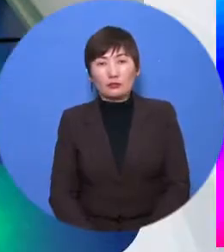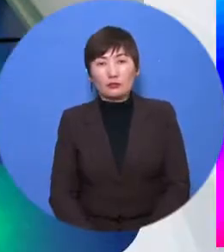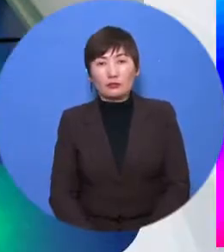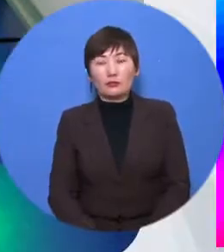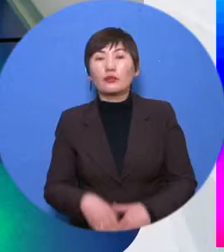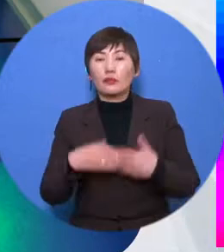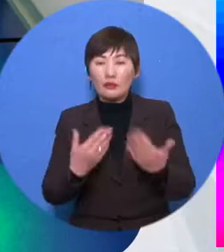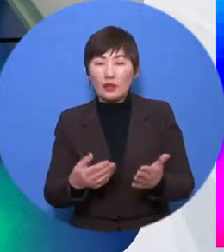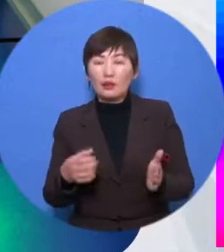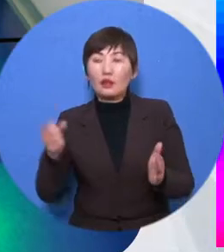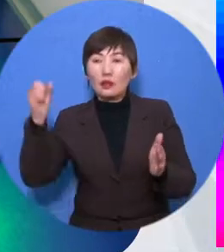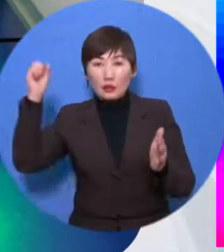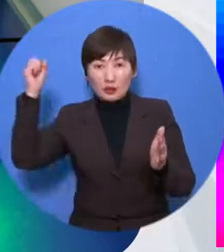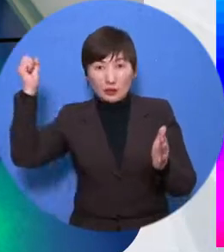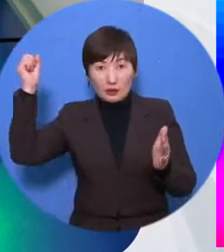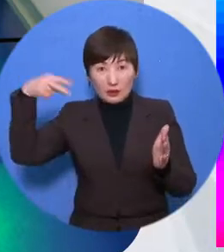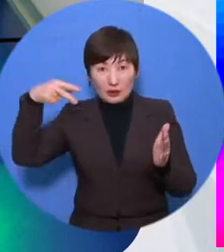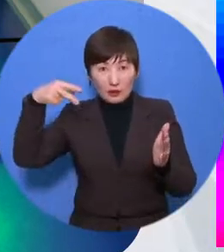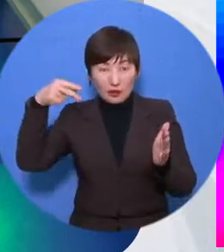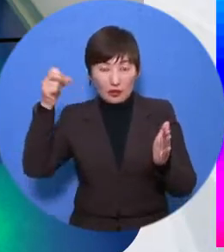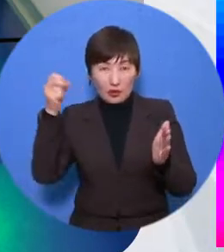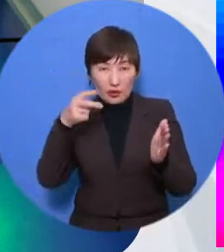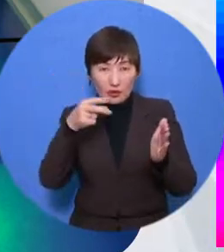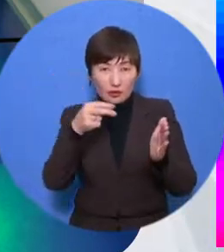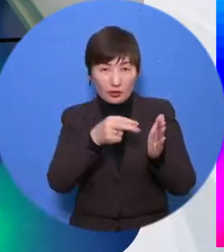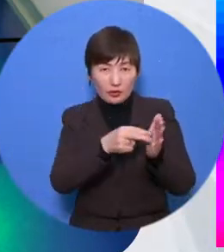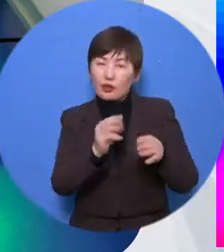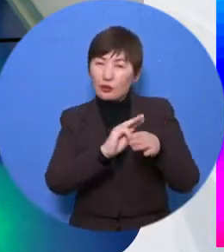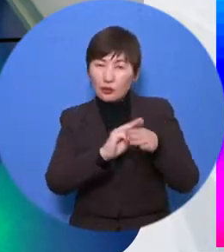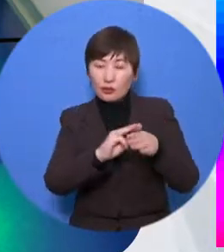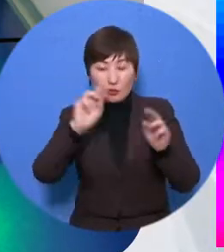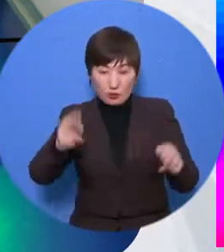Та нар гэрлийн айлтын зүй тогтлыг туршилтын үр дүнгээс гаргаж ирсэн байх.